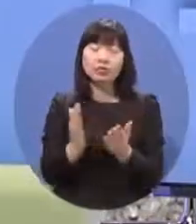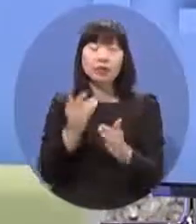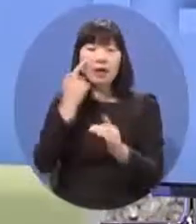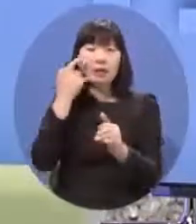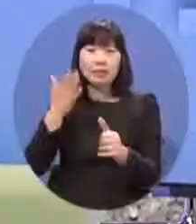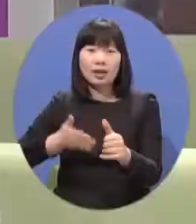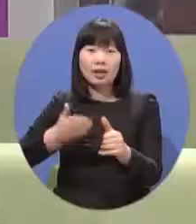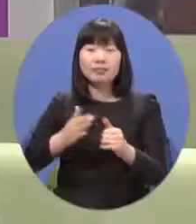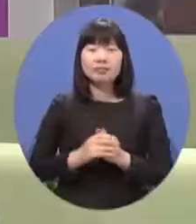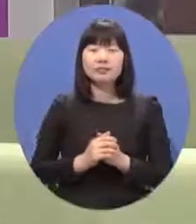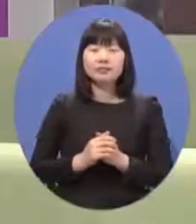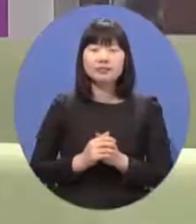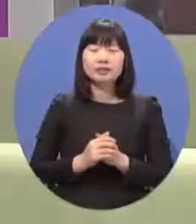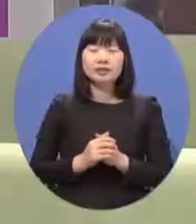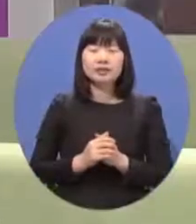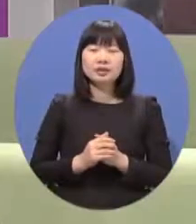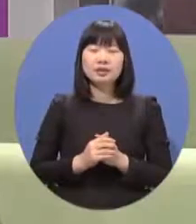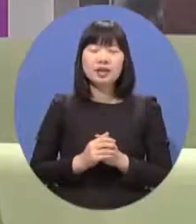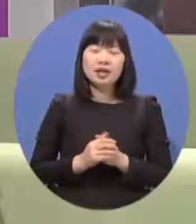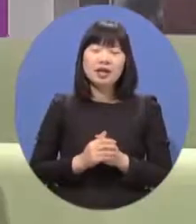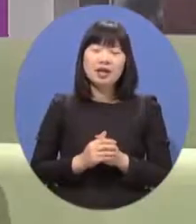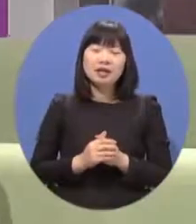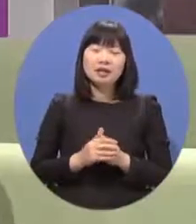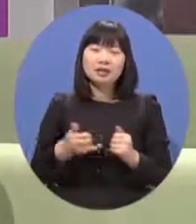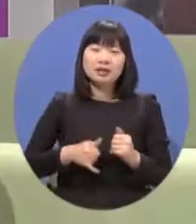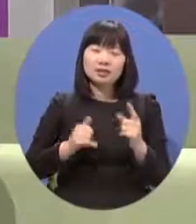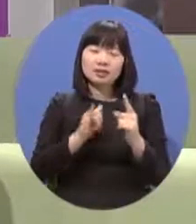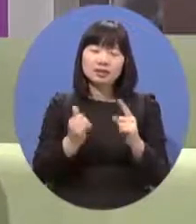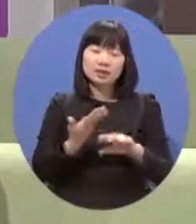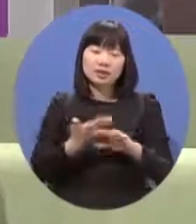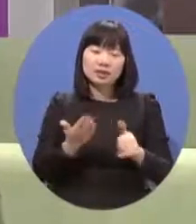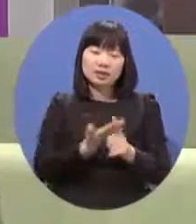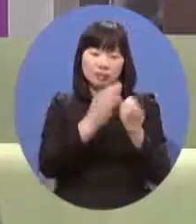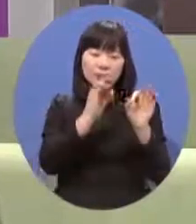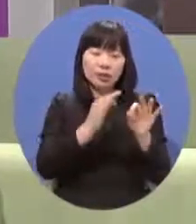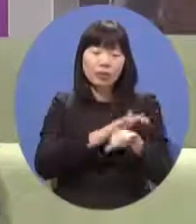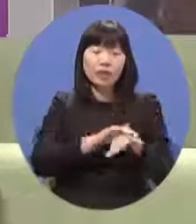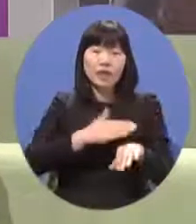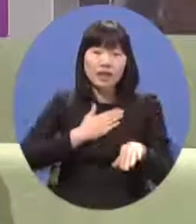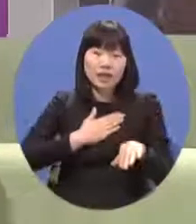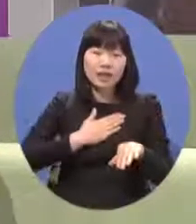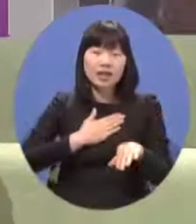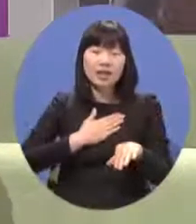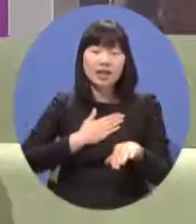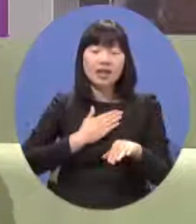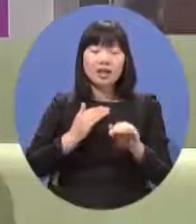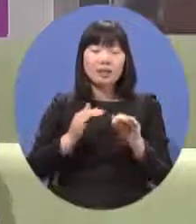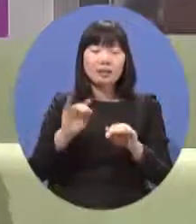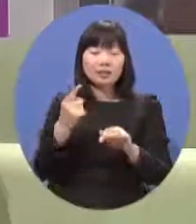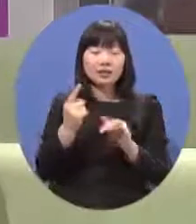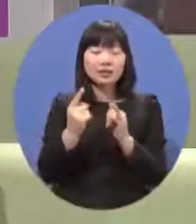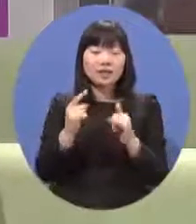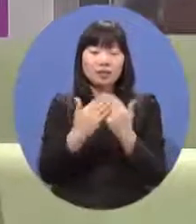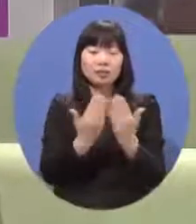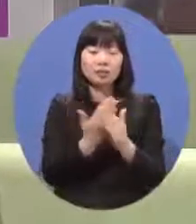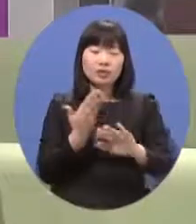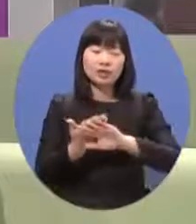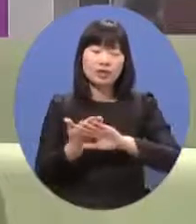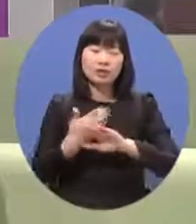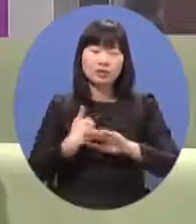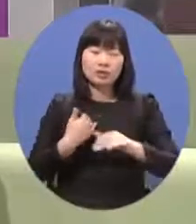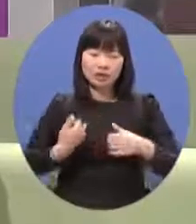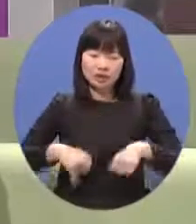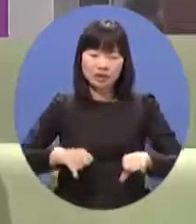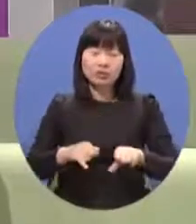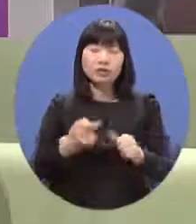해주시겠습니까? 네. 아이들 하나 이상 키워보신 어머님들은 잘 아실 텐데 사실 아이들은 백인백색 다 달라요. 그렇죠. 제가 쌍둥이도 가르쳐봤거든요.